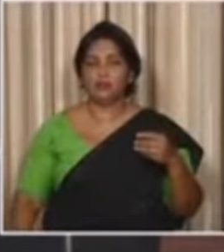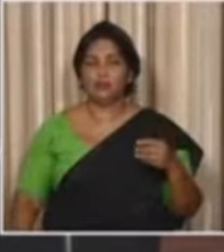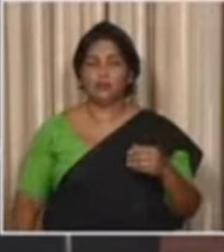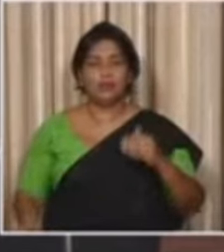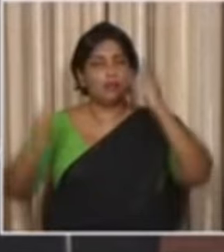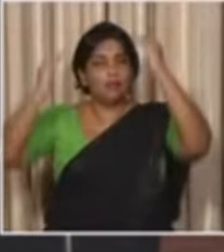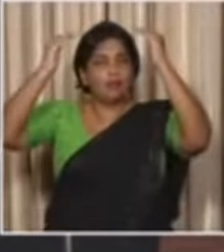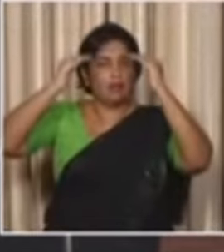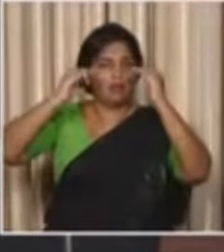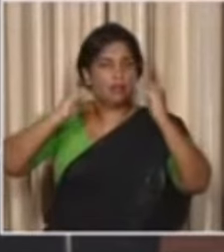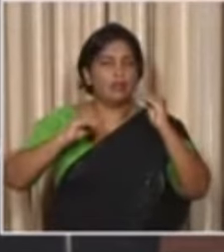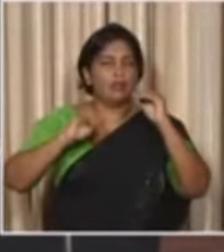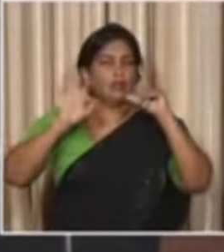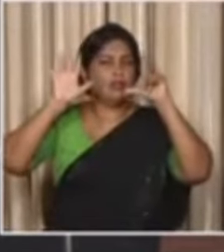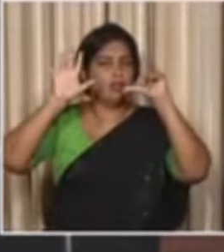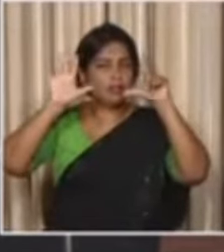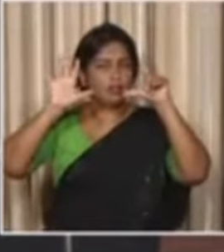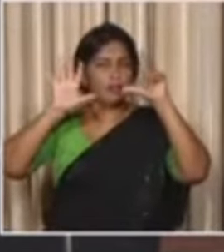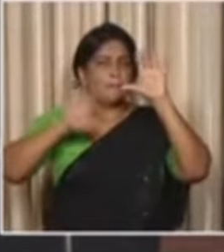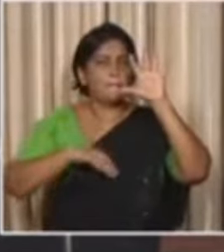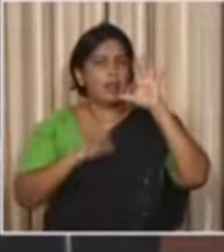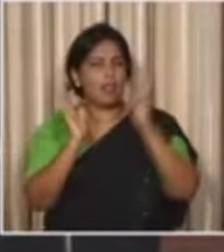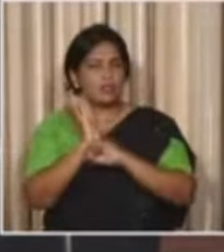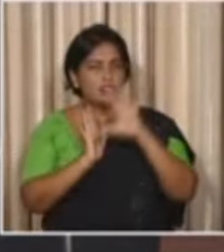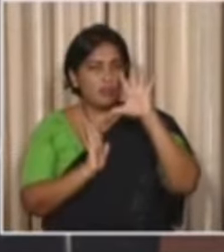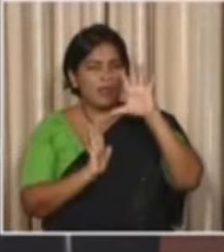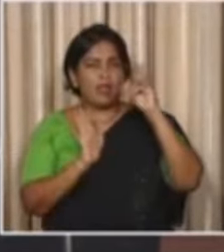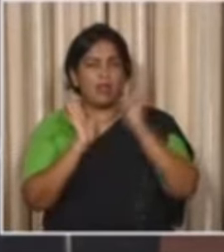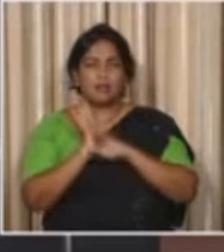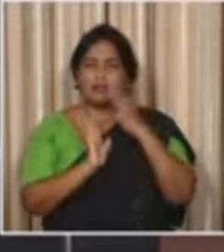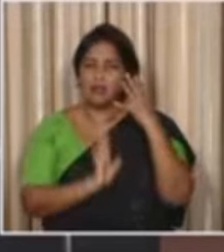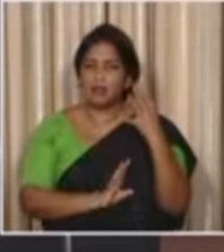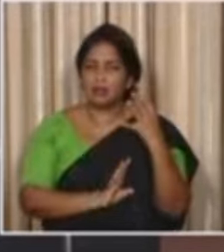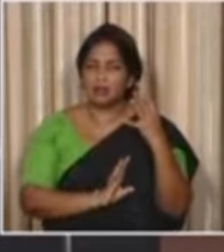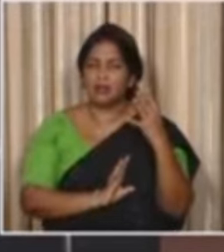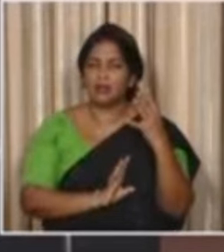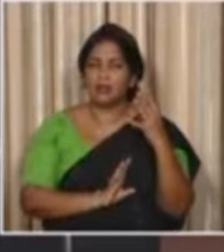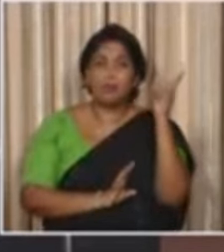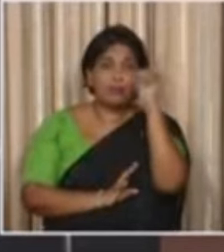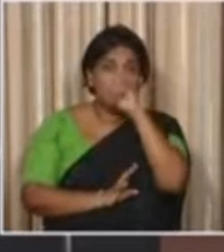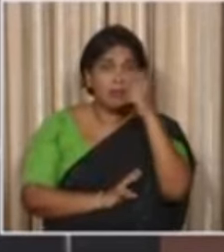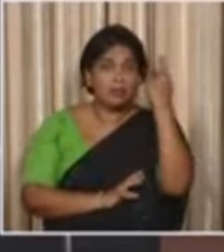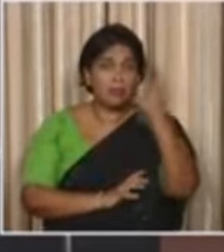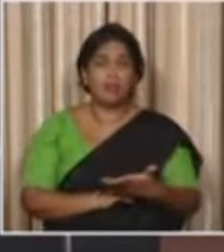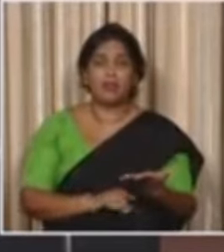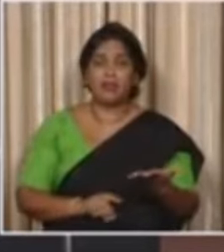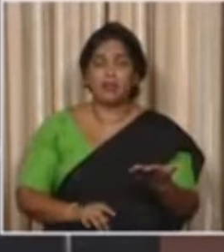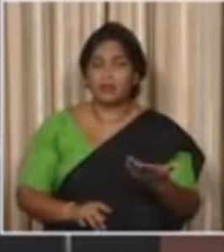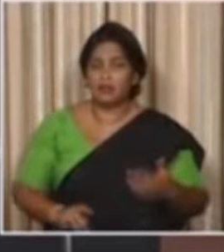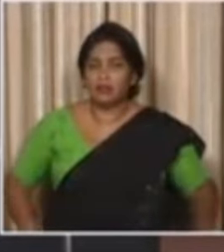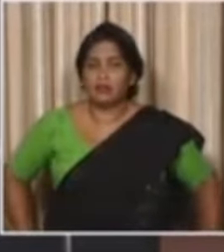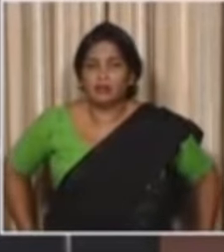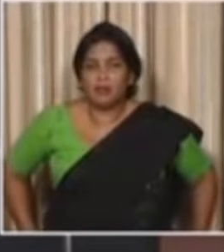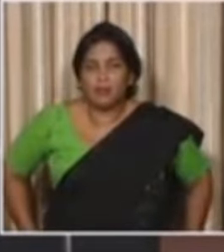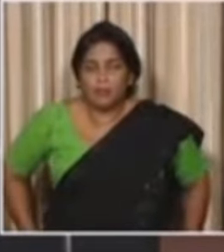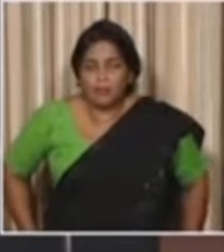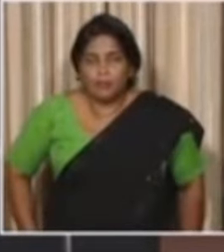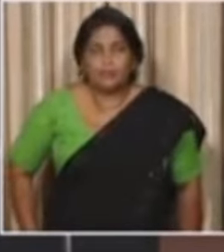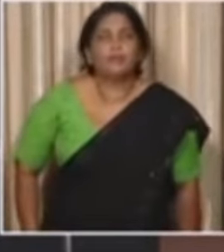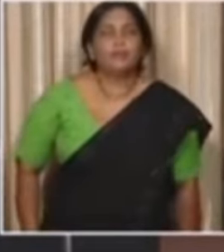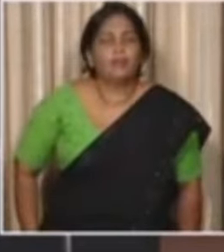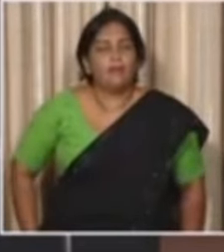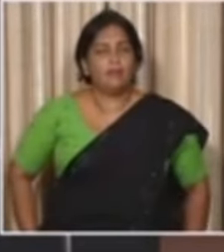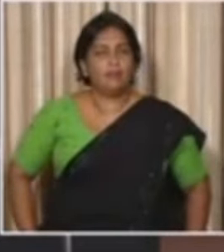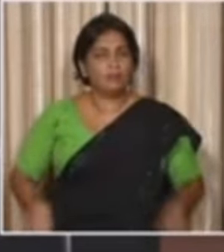පල්ලෑට එනවා 7යි පාකින් වැඩි කරගෙන 4කින් වැඩි කරගෙන මාසික පඩිය මට වෙලාව නැ මේක කියවන්න